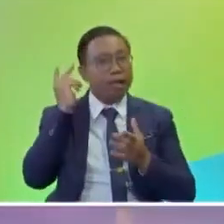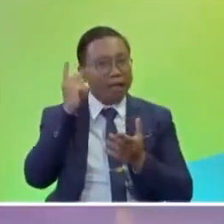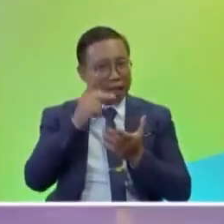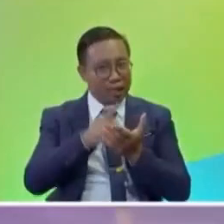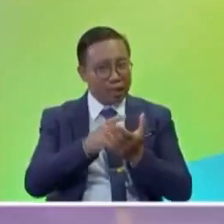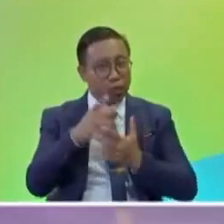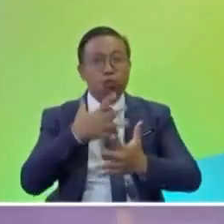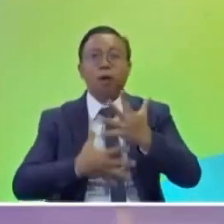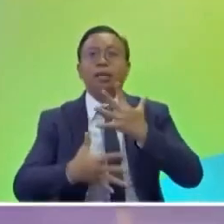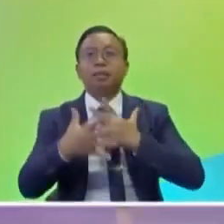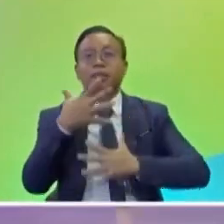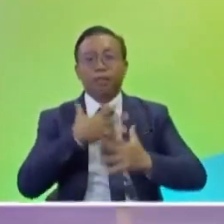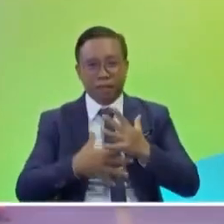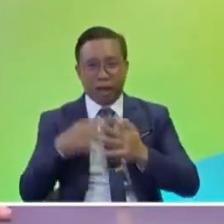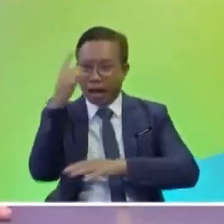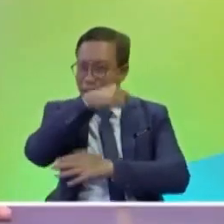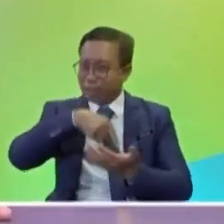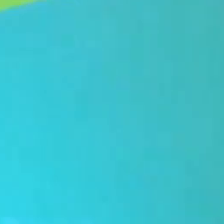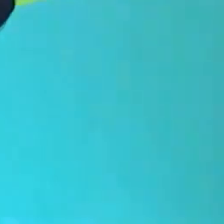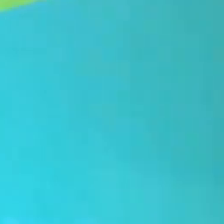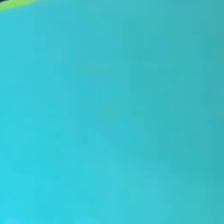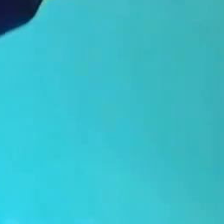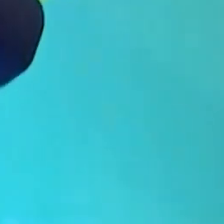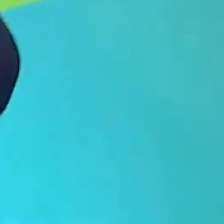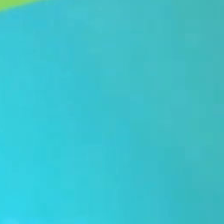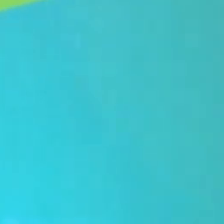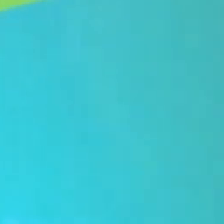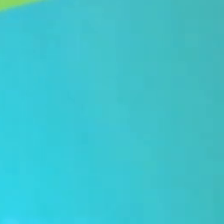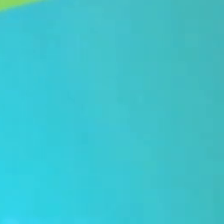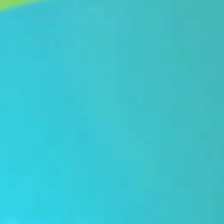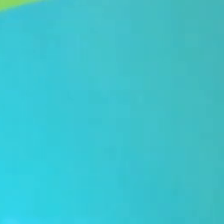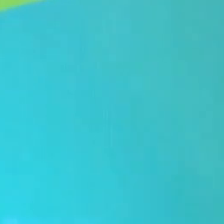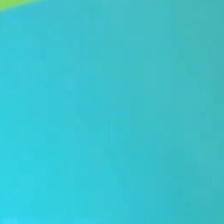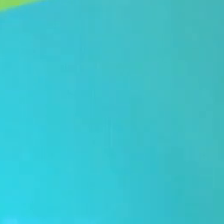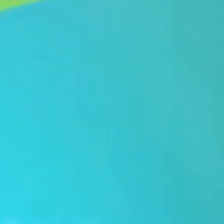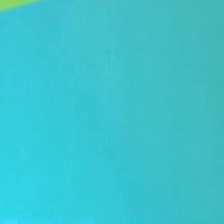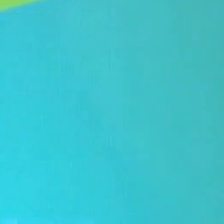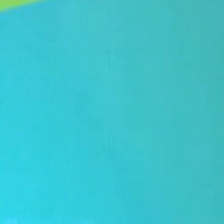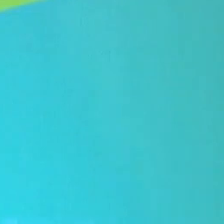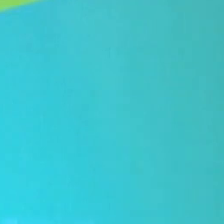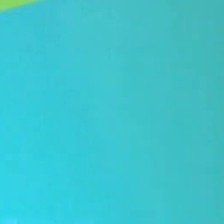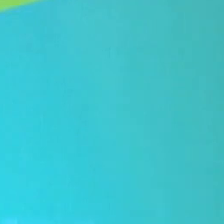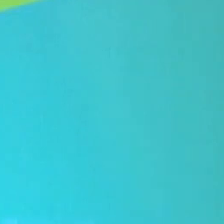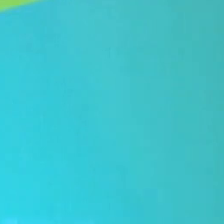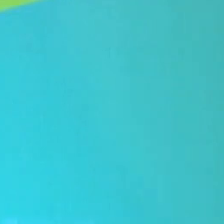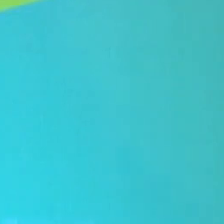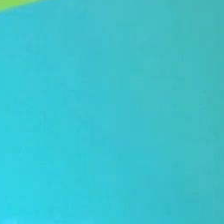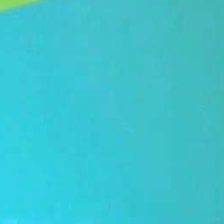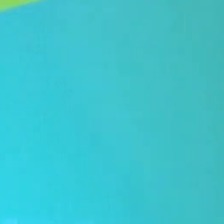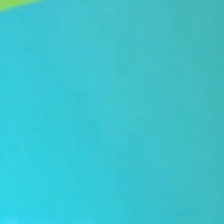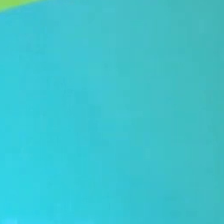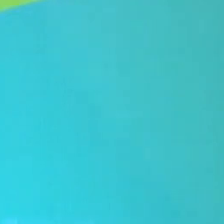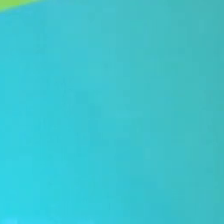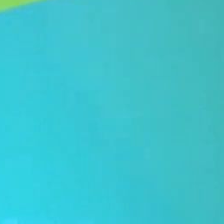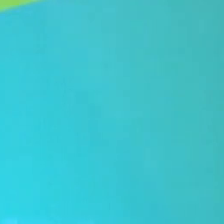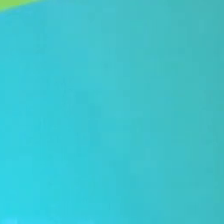juru bahasa isyarat kita pada hari ini, iaitu Cikgu Bukhari, mengajar di Sekolah Pendidikan Khas di Shah Alam Selangor,